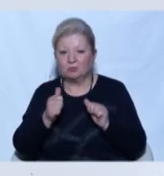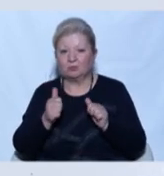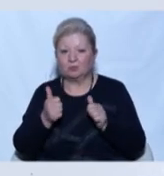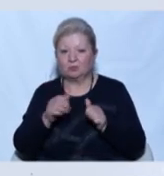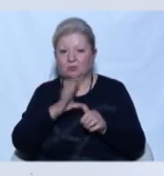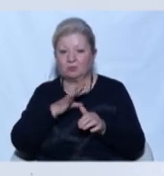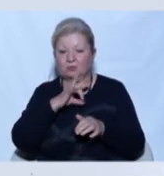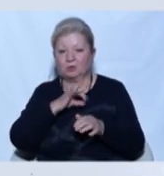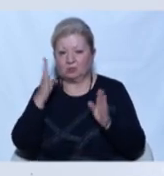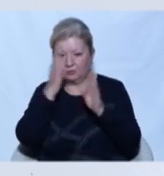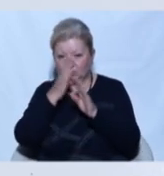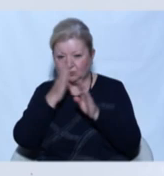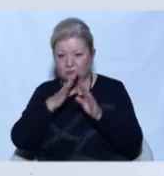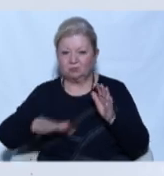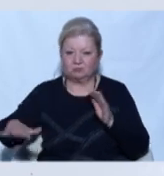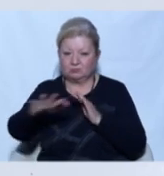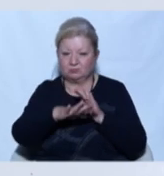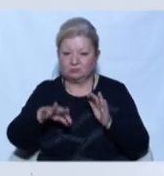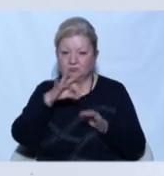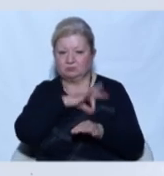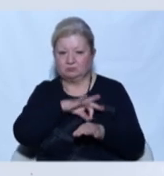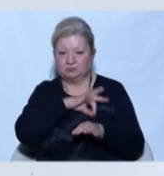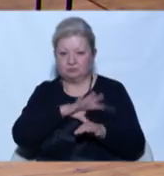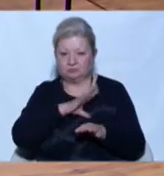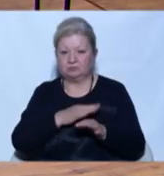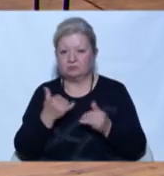იყენებდნენ ბუნებრივ გარემოს. Მე ამით